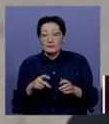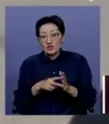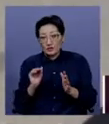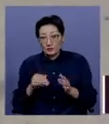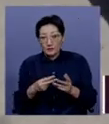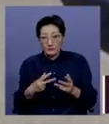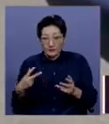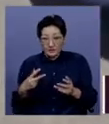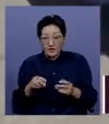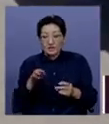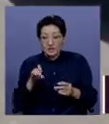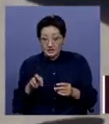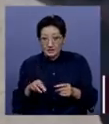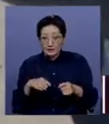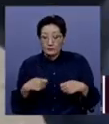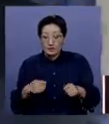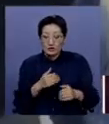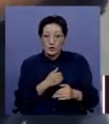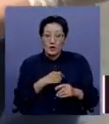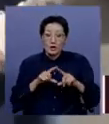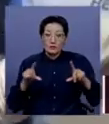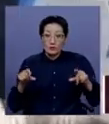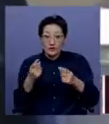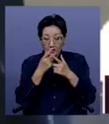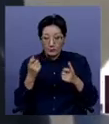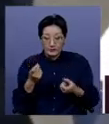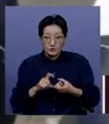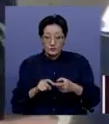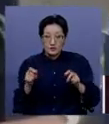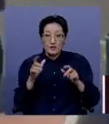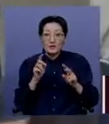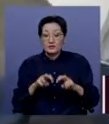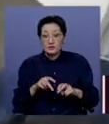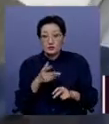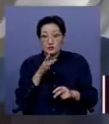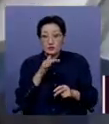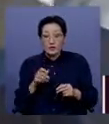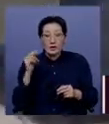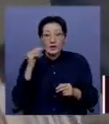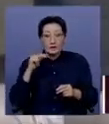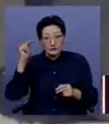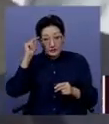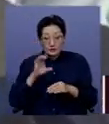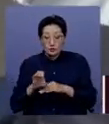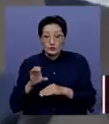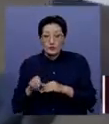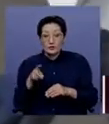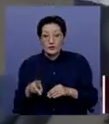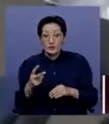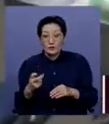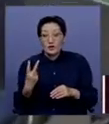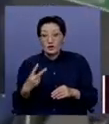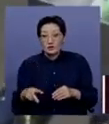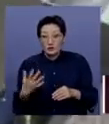тестілерді саудаламақ болған. Сондай-ақ департаменттің хабарлауынша тексеру кезінде Қытайда шығарылған тағы